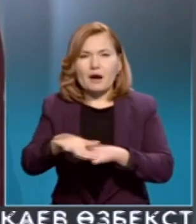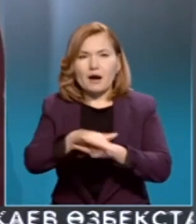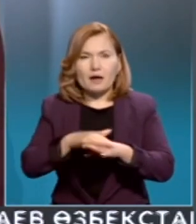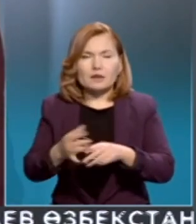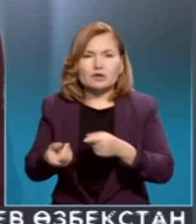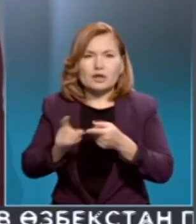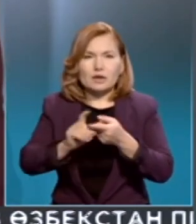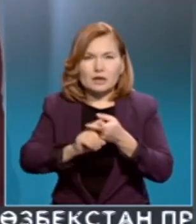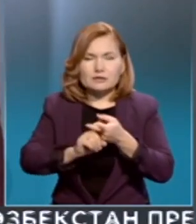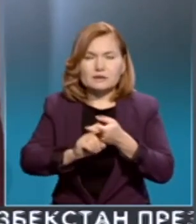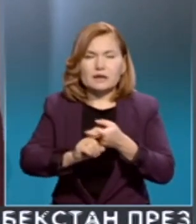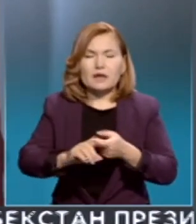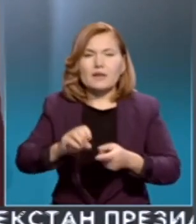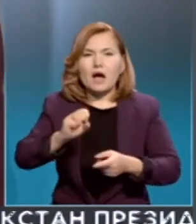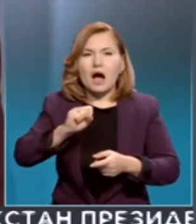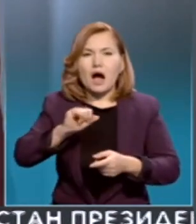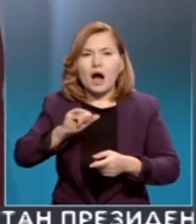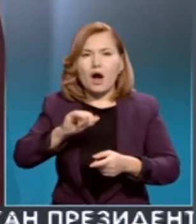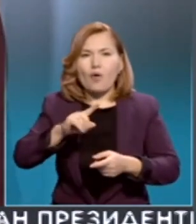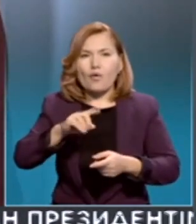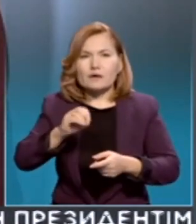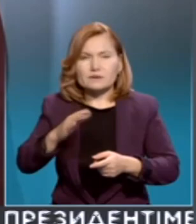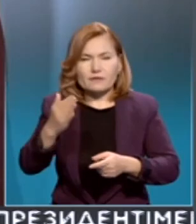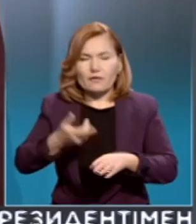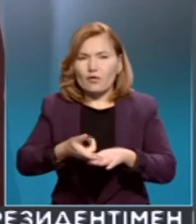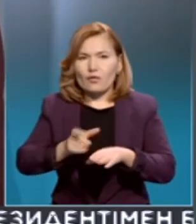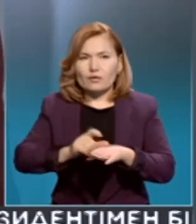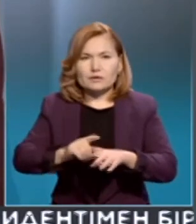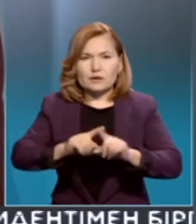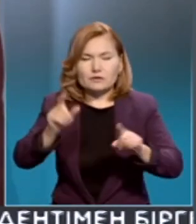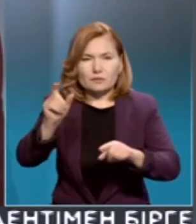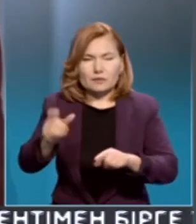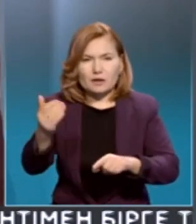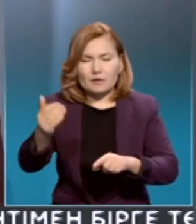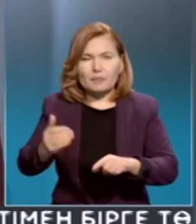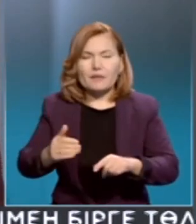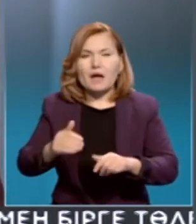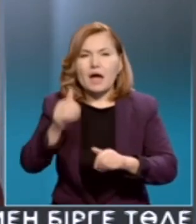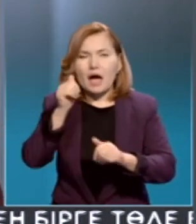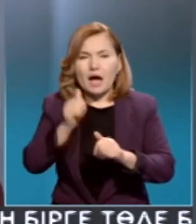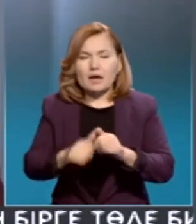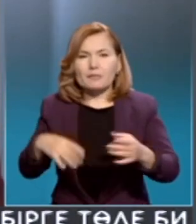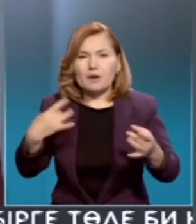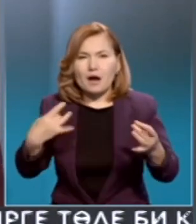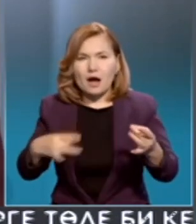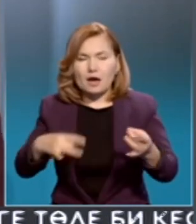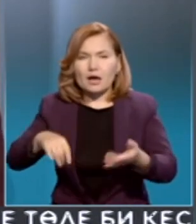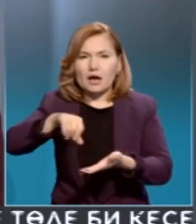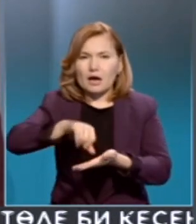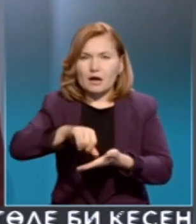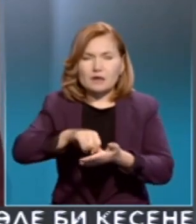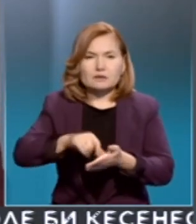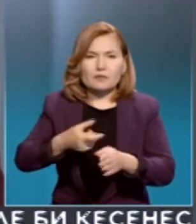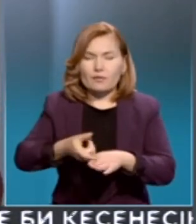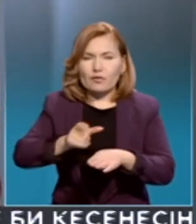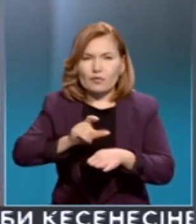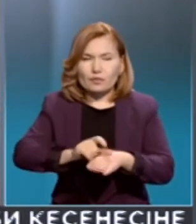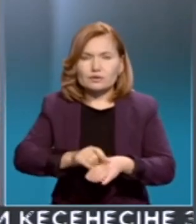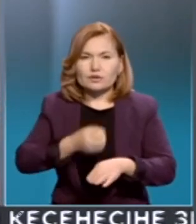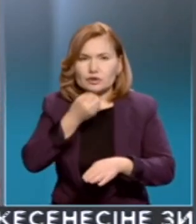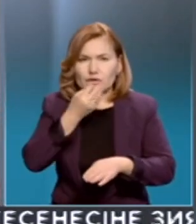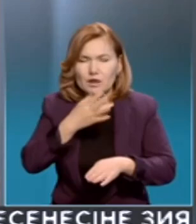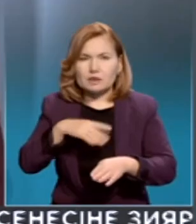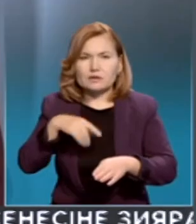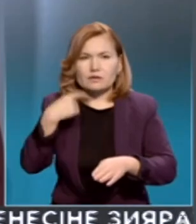көпірі, сондықтан келген ақындардың әрқайсын дайындығы жақсы деп ойлаймын. Өйткені теңізден қалауынша сусындады ғой, бәрі де Мұхтар Әуезовті